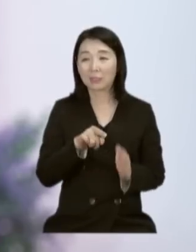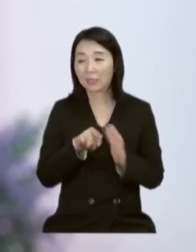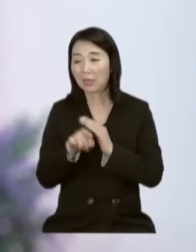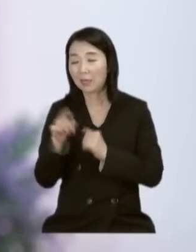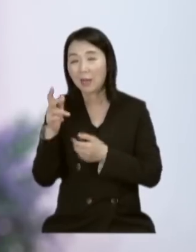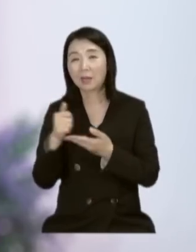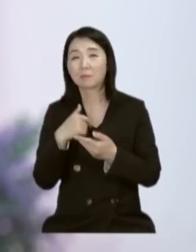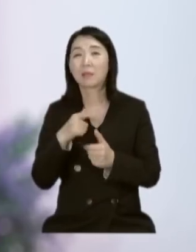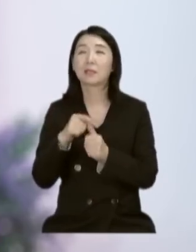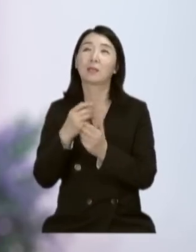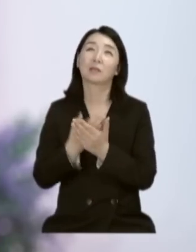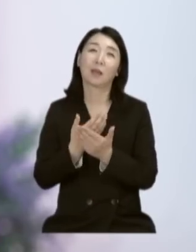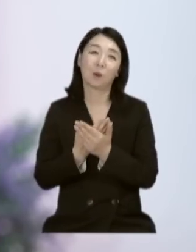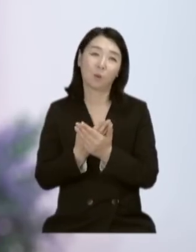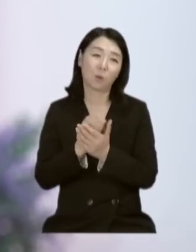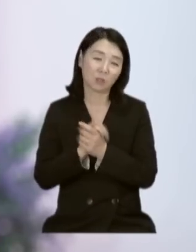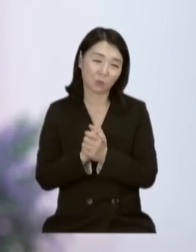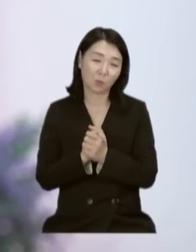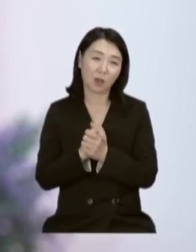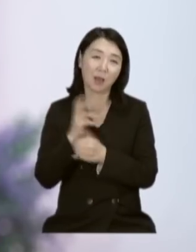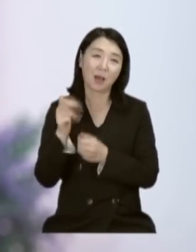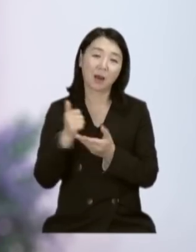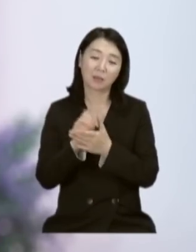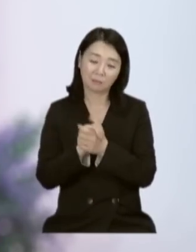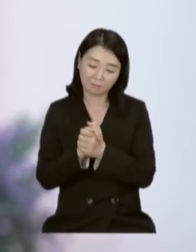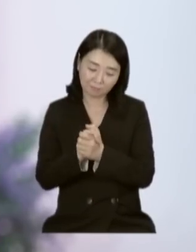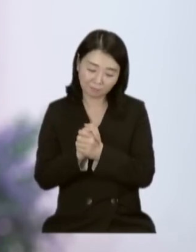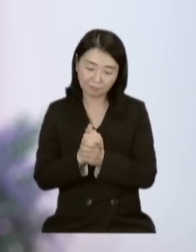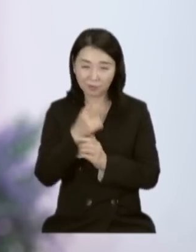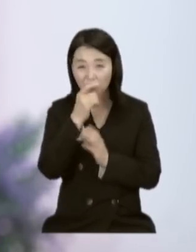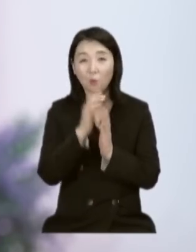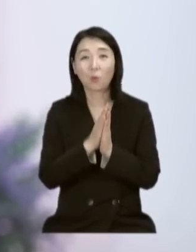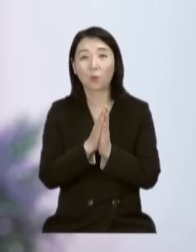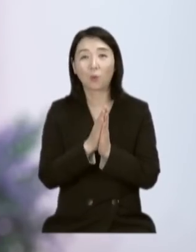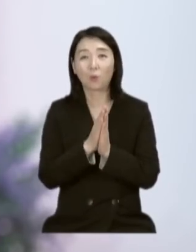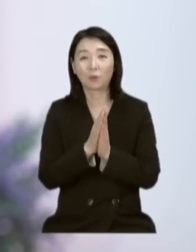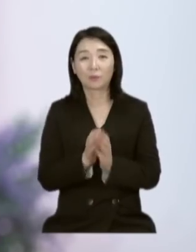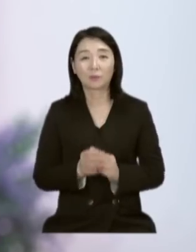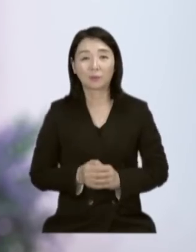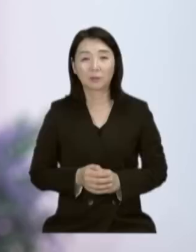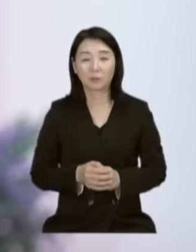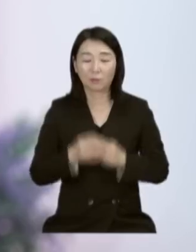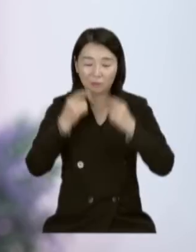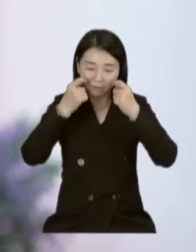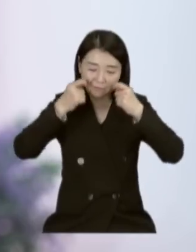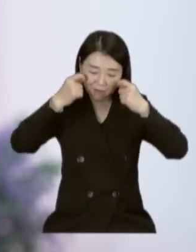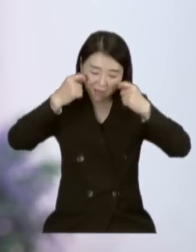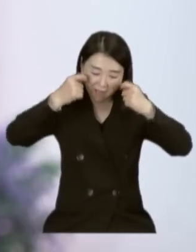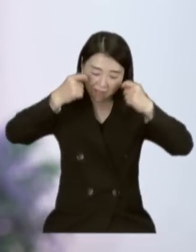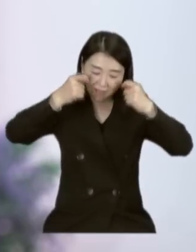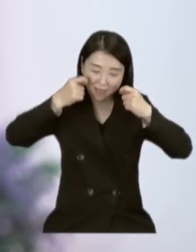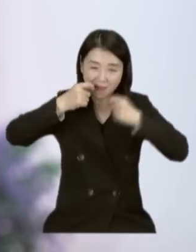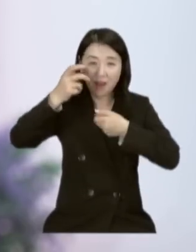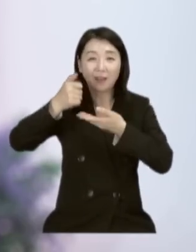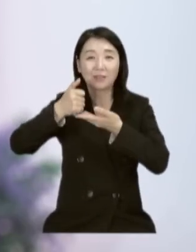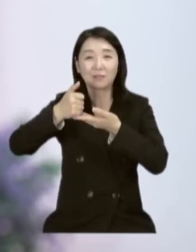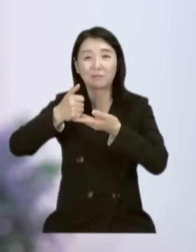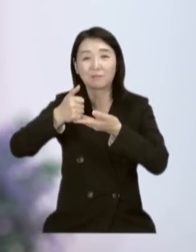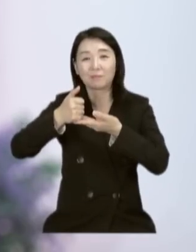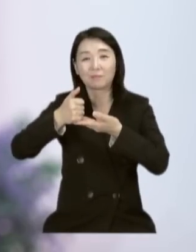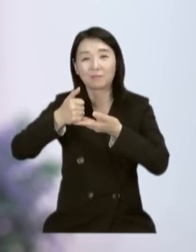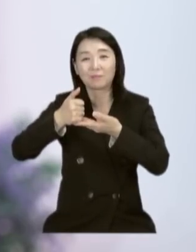가서 이제 하나님 나 살려달라고 하나님 매달리고 이제 기도를 하고 뭐 눈물에 콧물에 하나님을